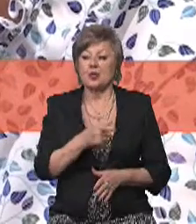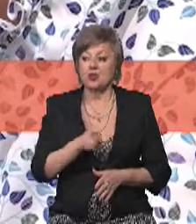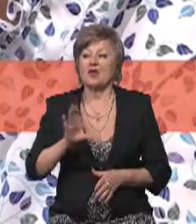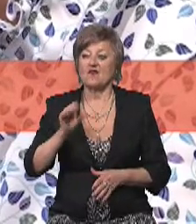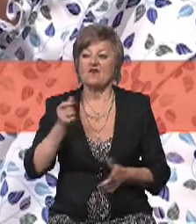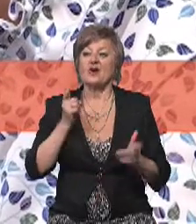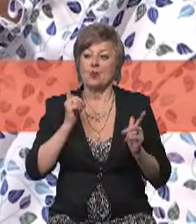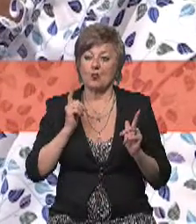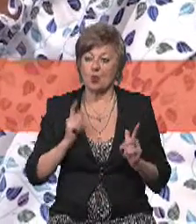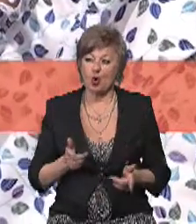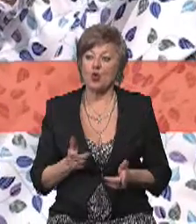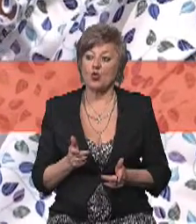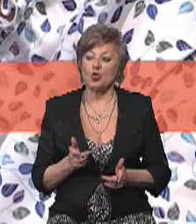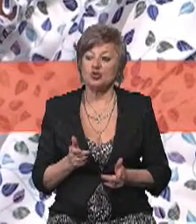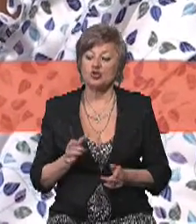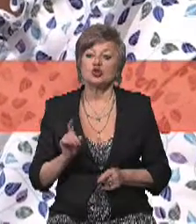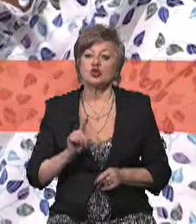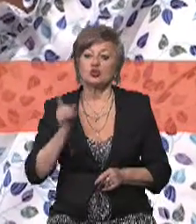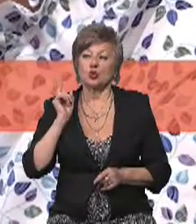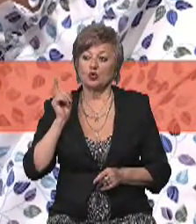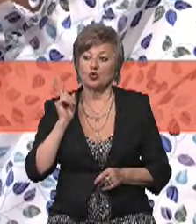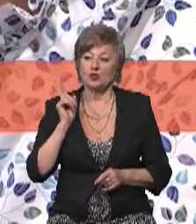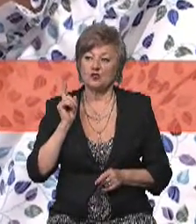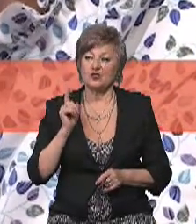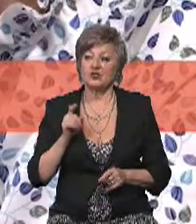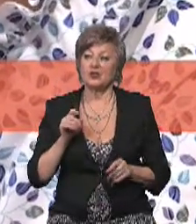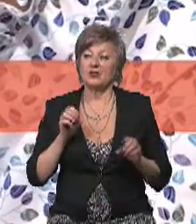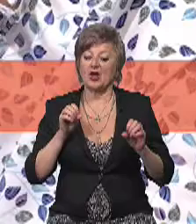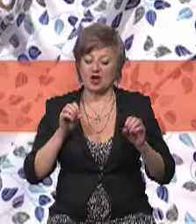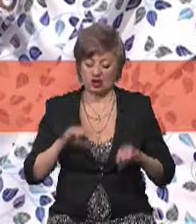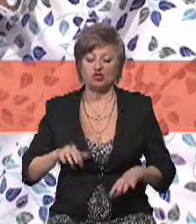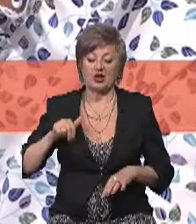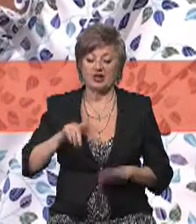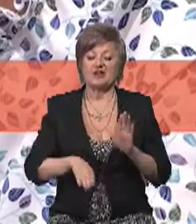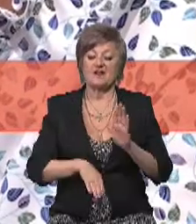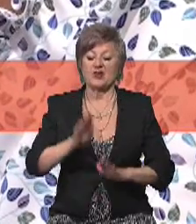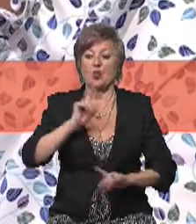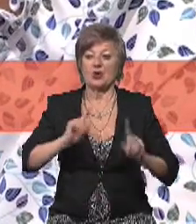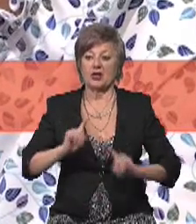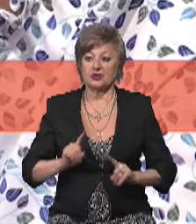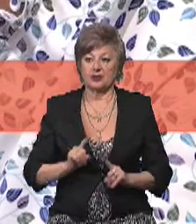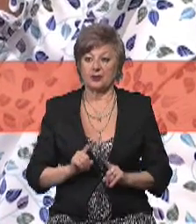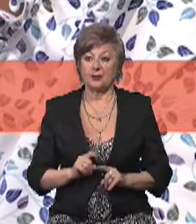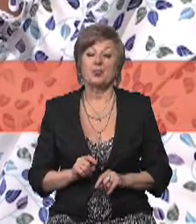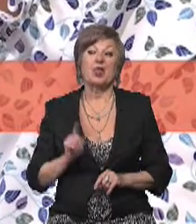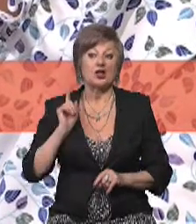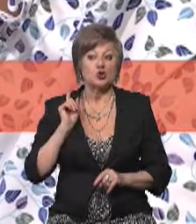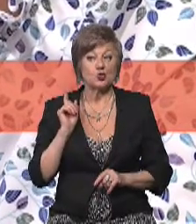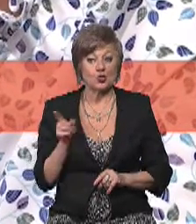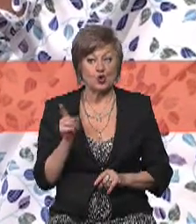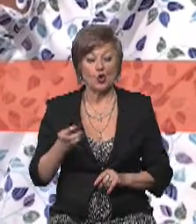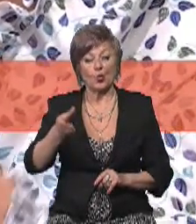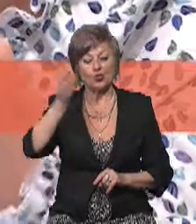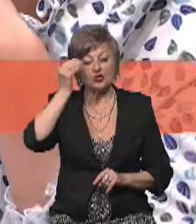що найнепростіший, і чому тоді ви вирішили йти до Верховної Ради? Саме тоді,